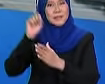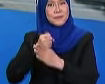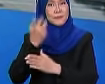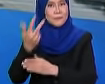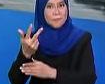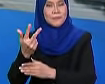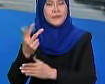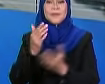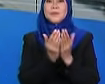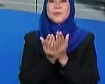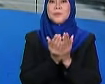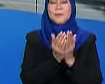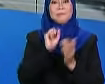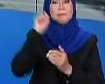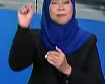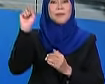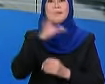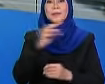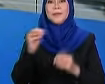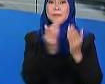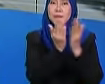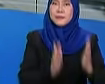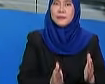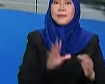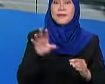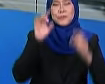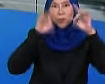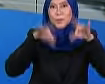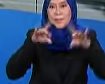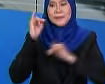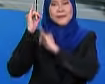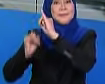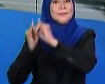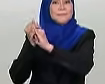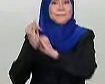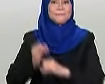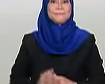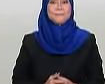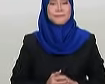3 di sekolah sukan Malaysia Sabah dan murid mengambil pemeriksaan antarabangsa